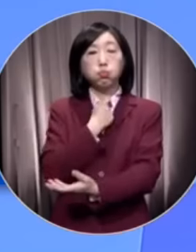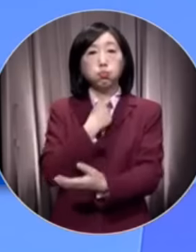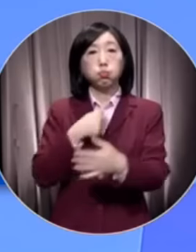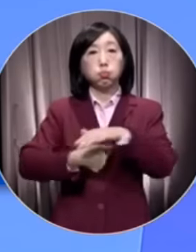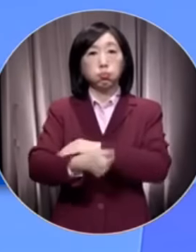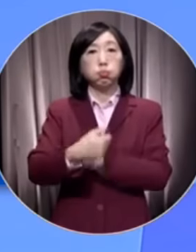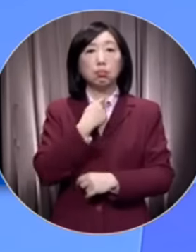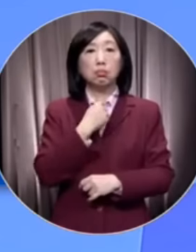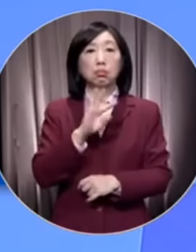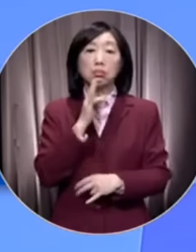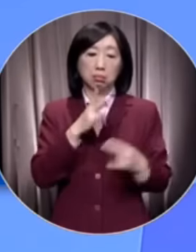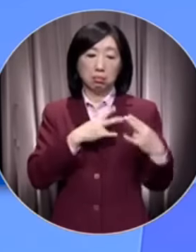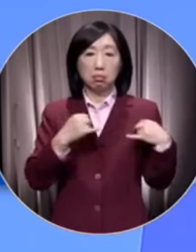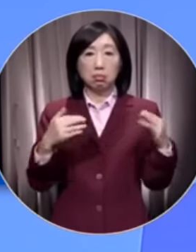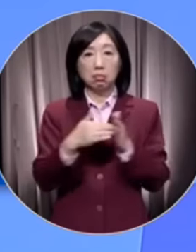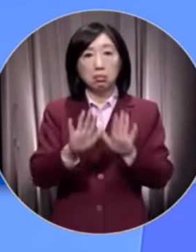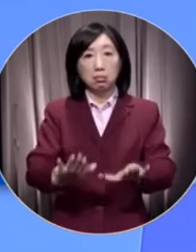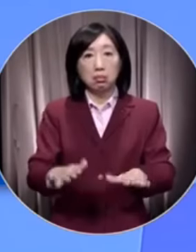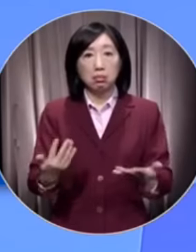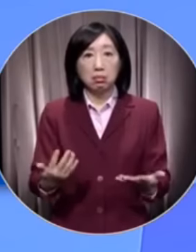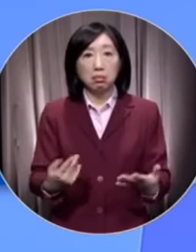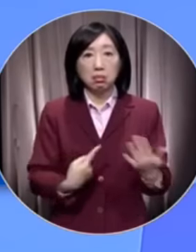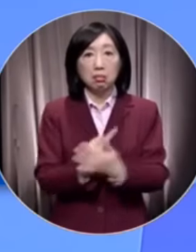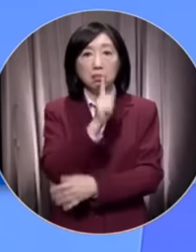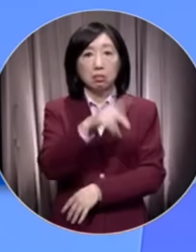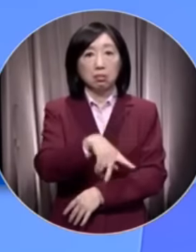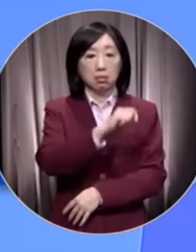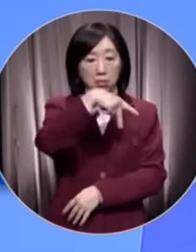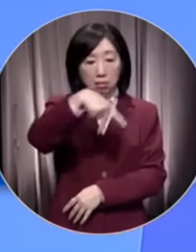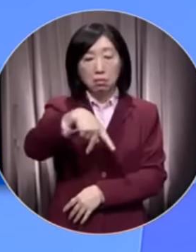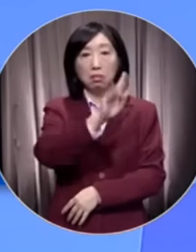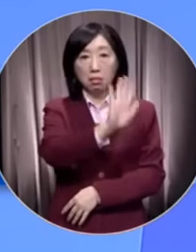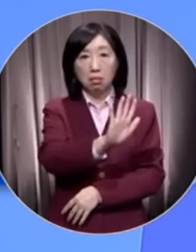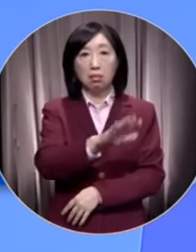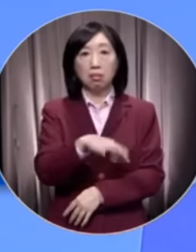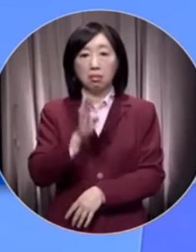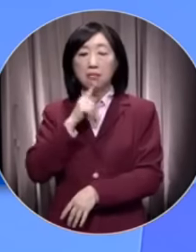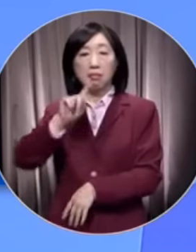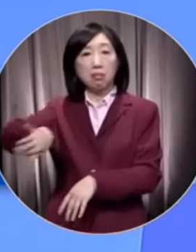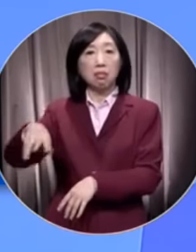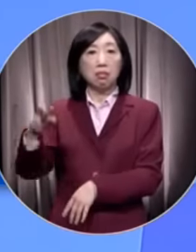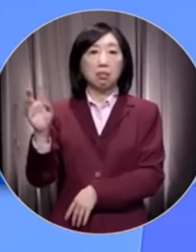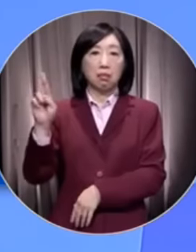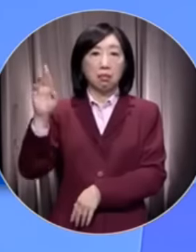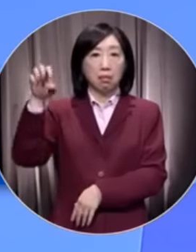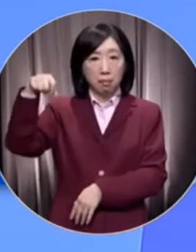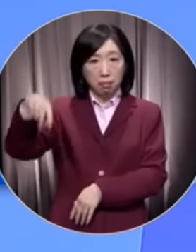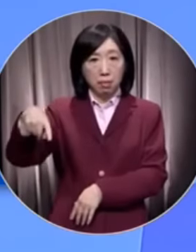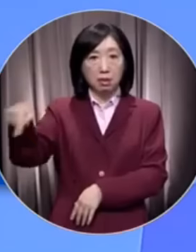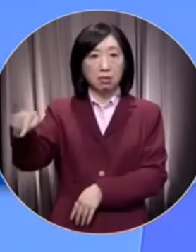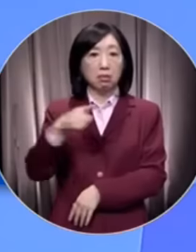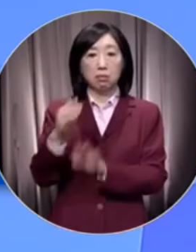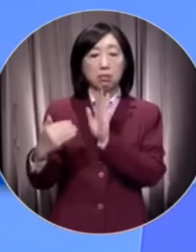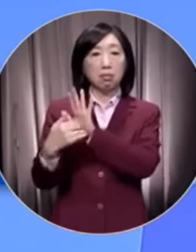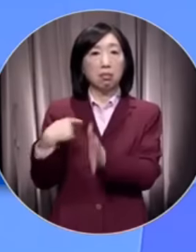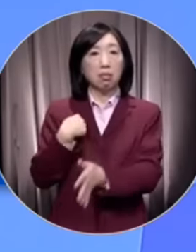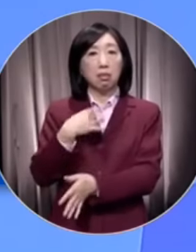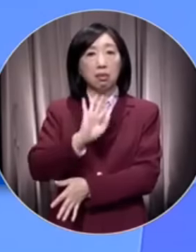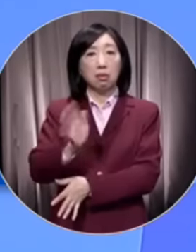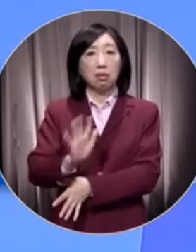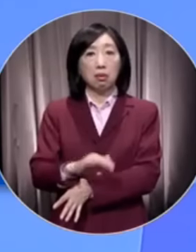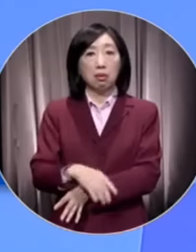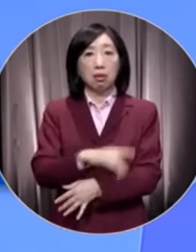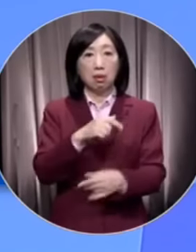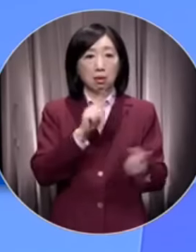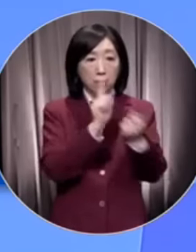什么蔡主席你到今天为止只谈 TPP 必谈 RCEP， 逢中必反，对